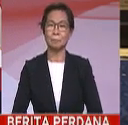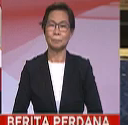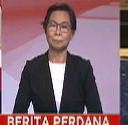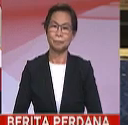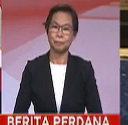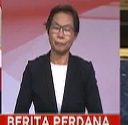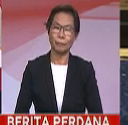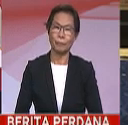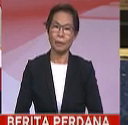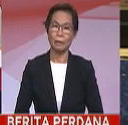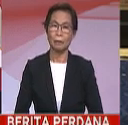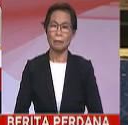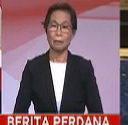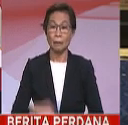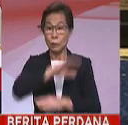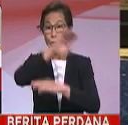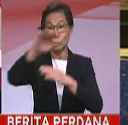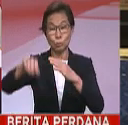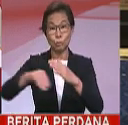Secara keseluruhannya, sebanyak